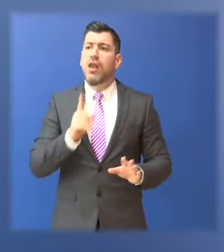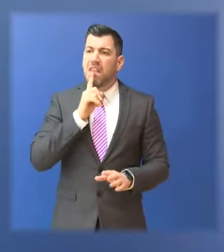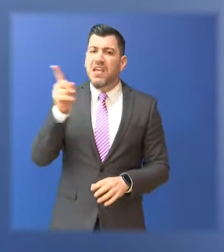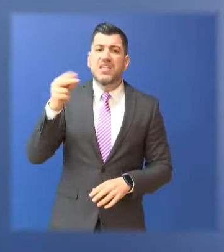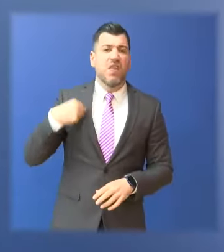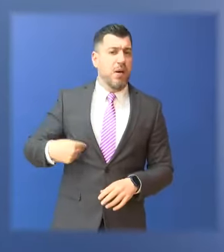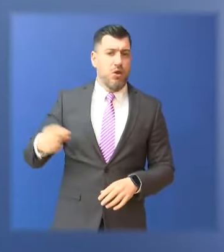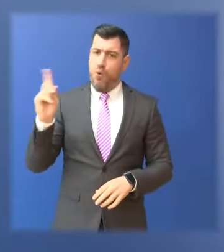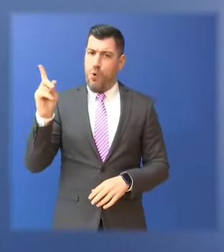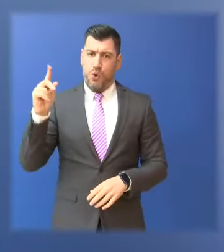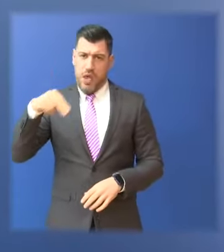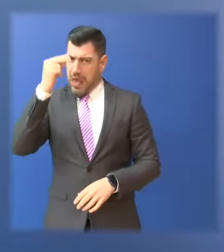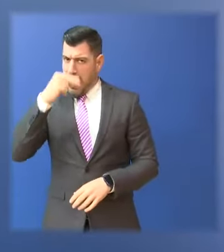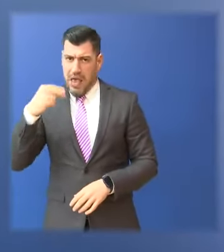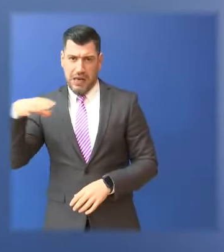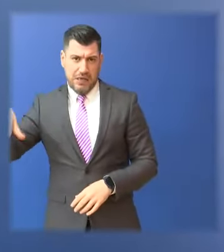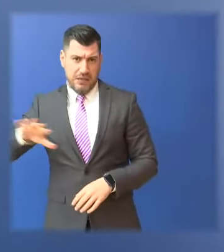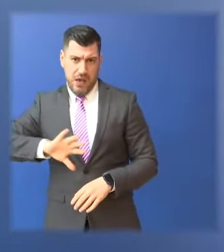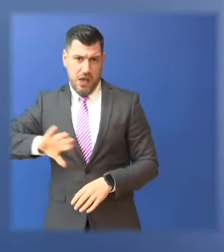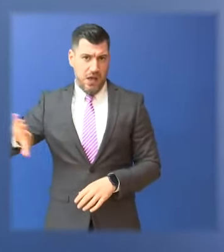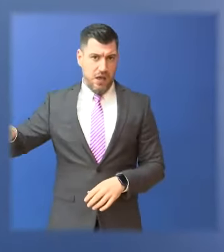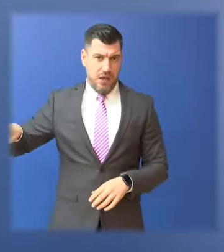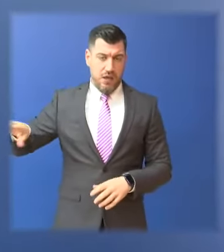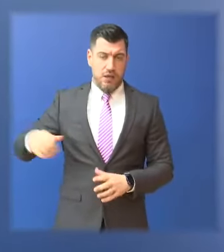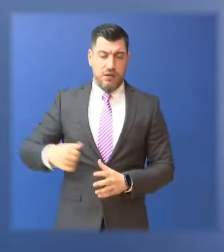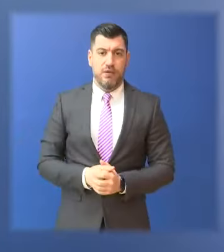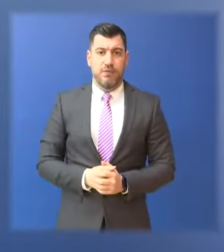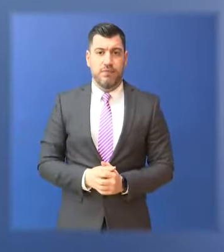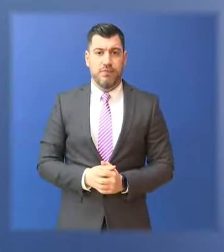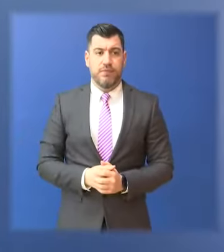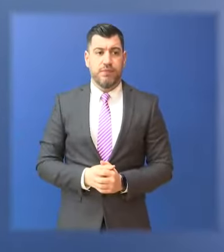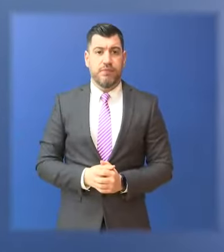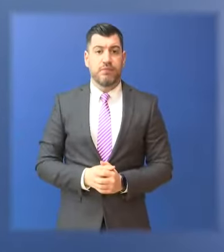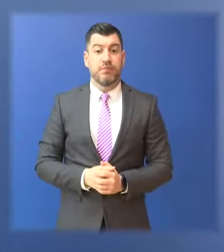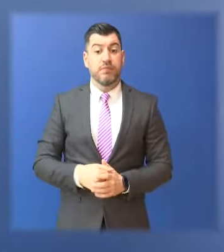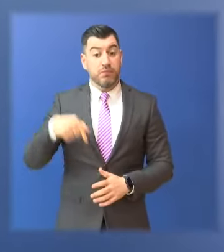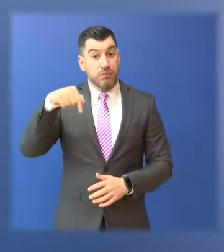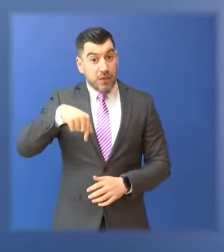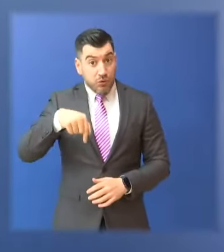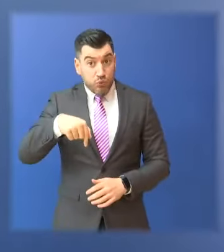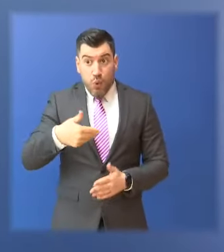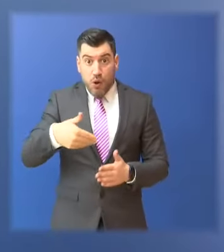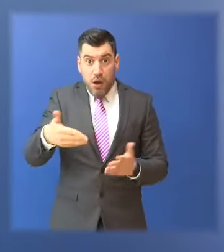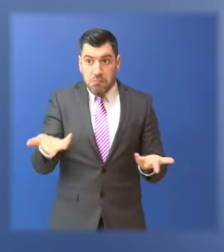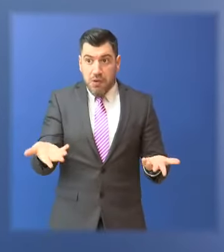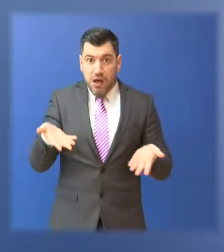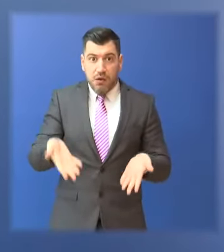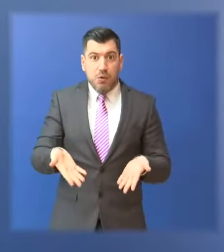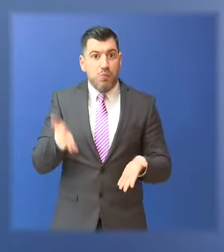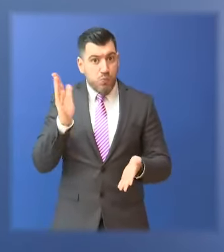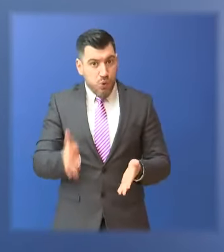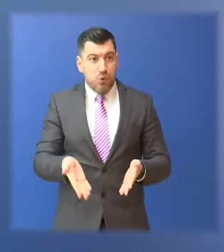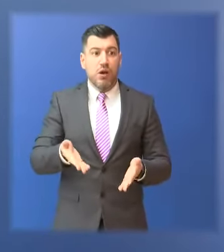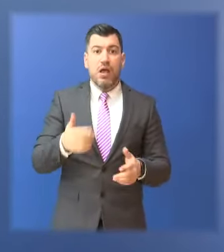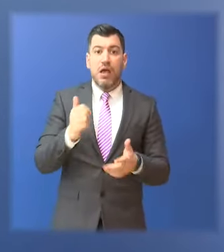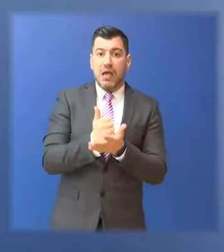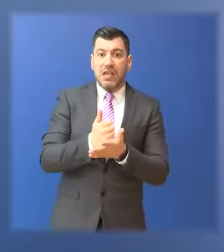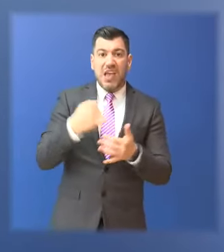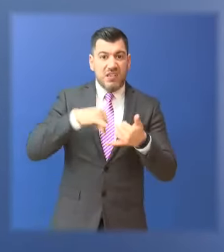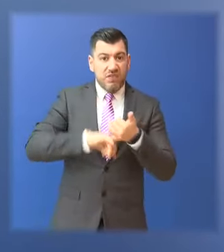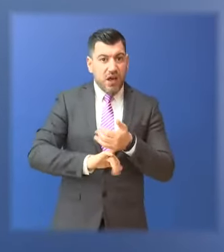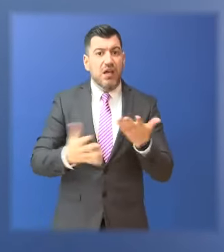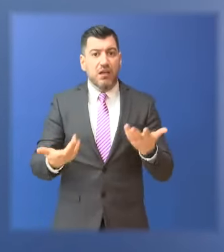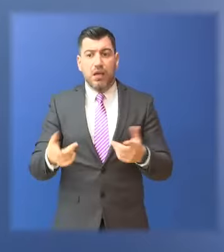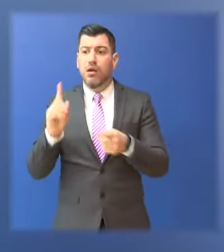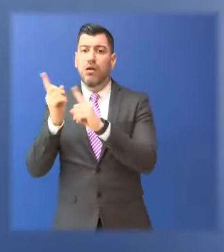Το επιστέγασμα της αγάπης μεταξύ δύο ανθρώπων, οι οποίοι σήμερα που μιλάμε μπορούν να κάνουν σύμφωνο συμβίωσης. Πλέον θα μπορούν, εφόσον επιθυμούν,